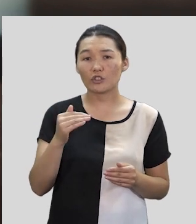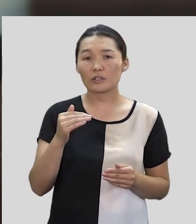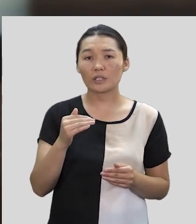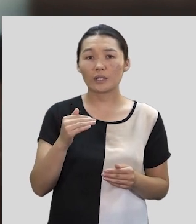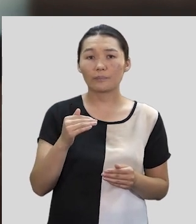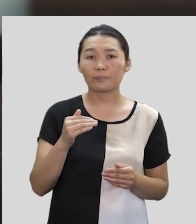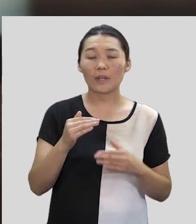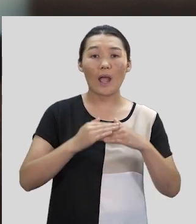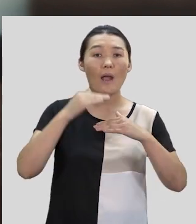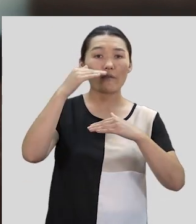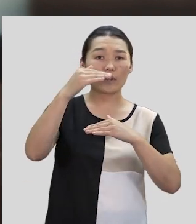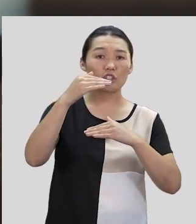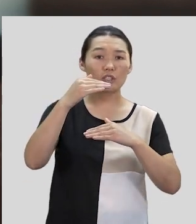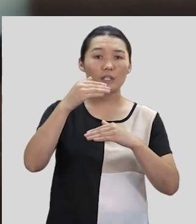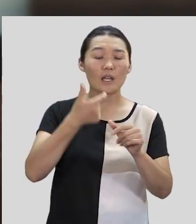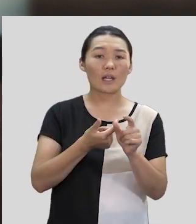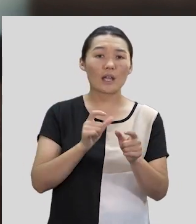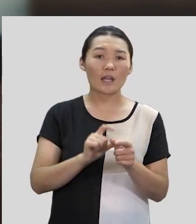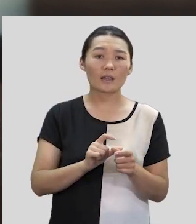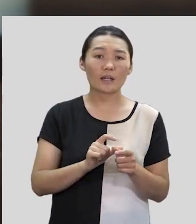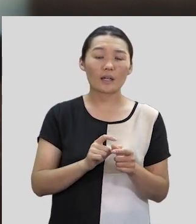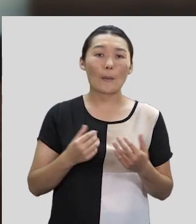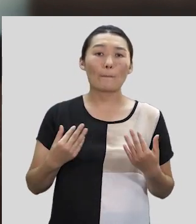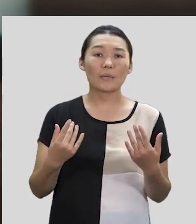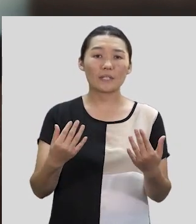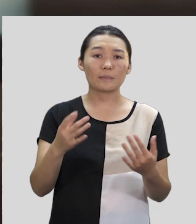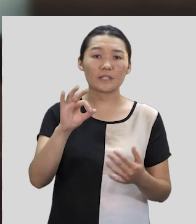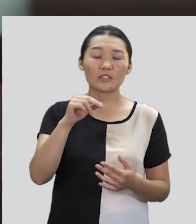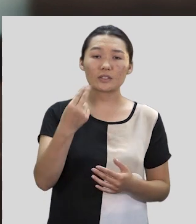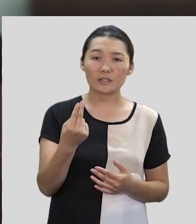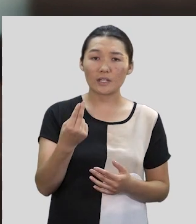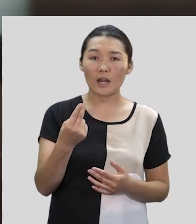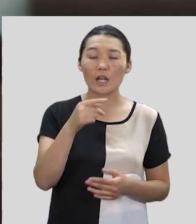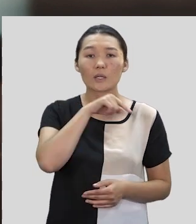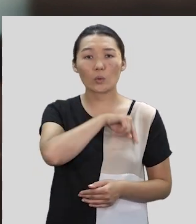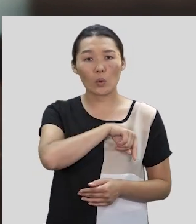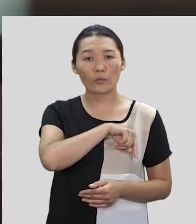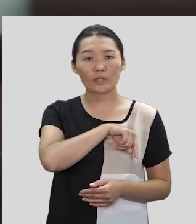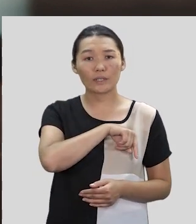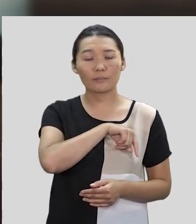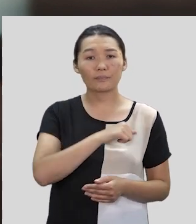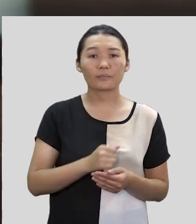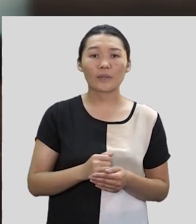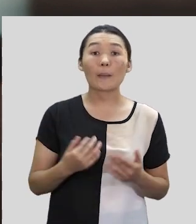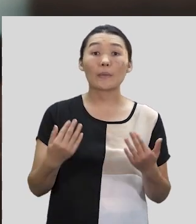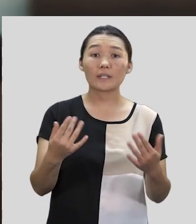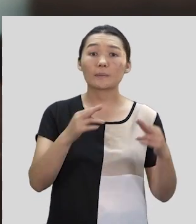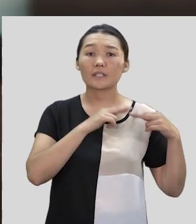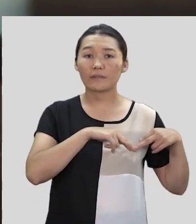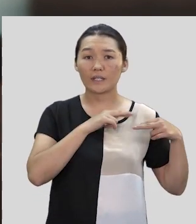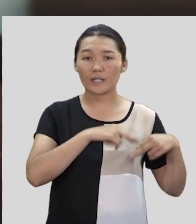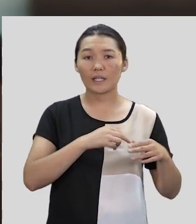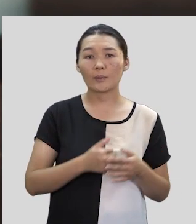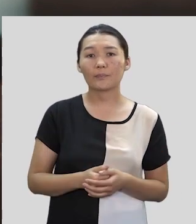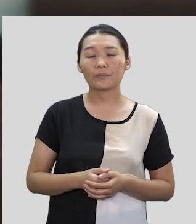высшие потребности это потребности социальные и духовные и потребность в карьере